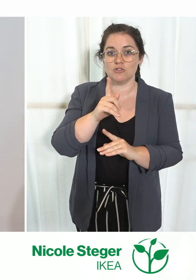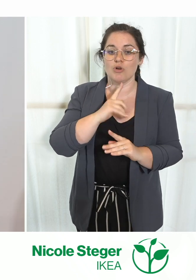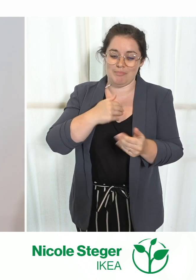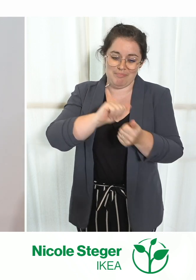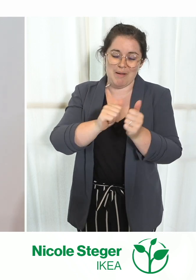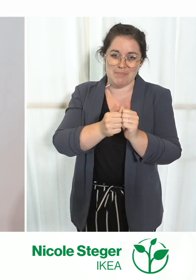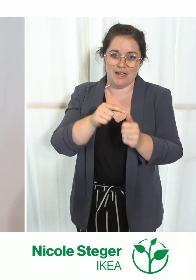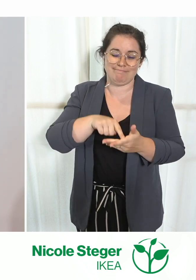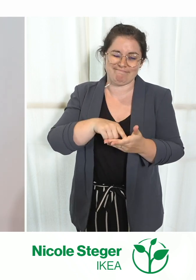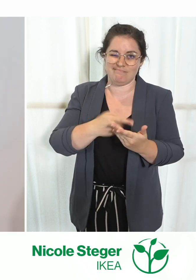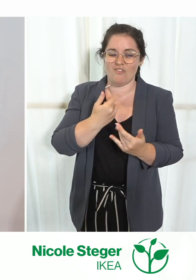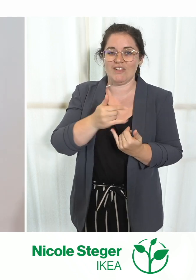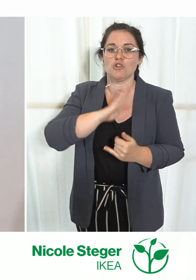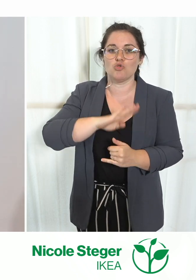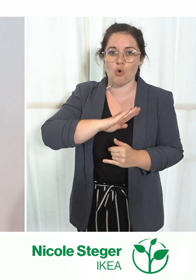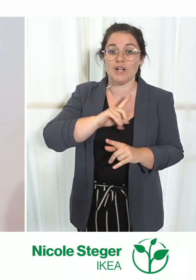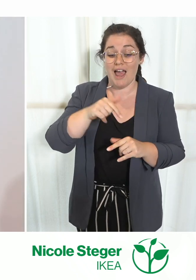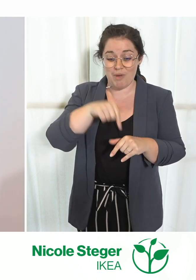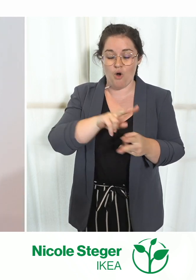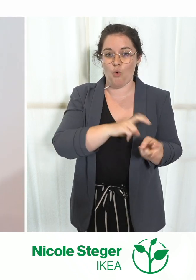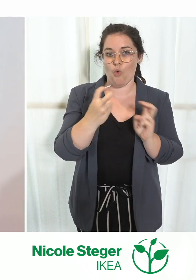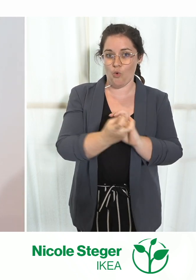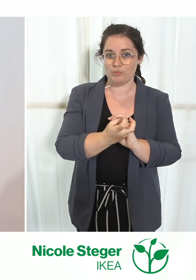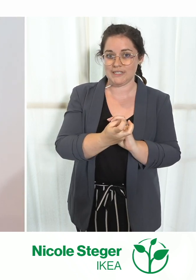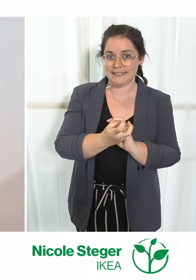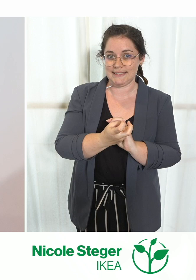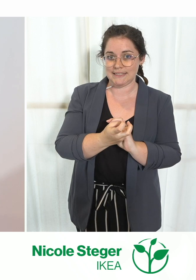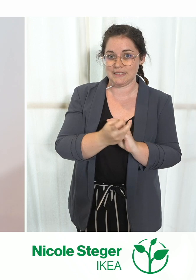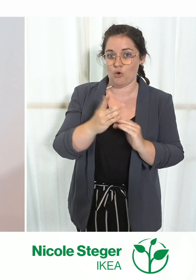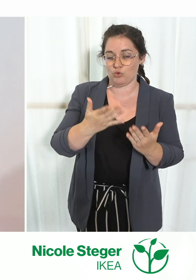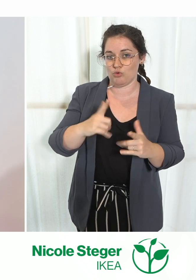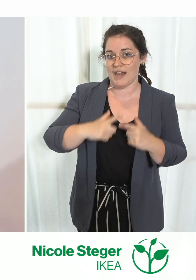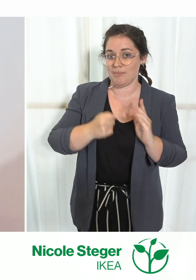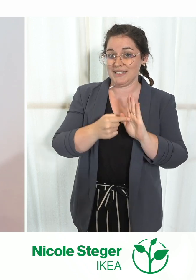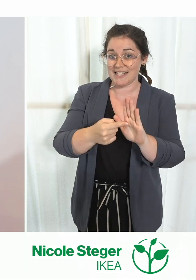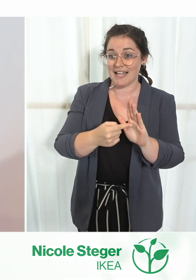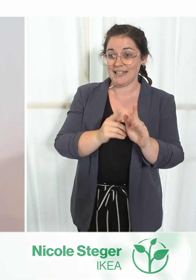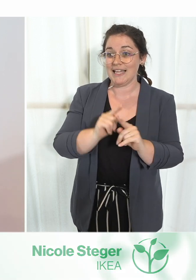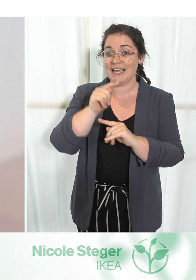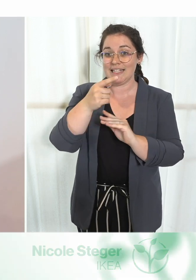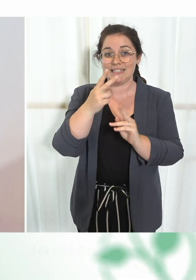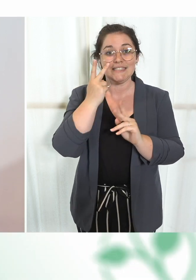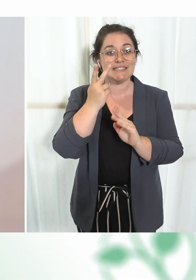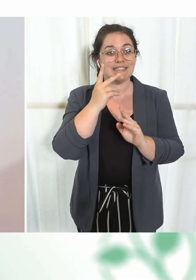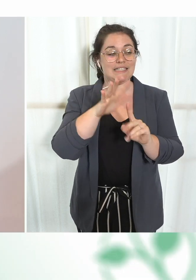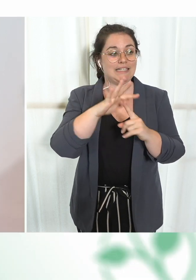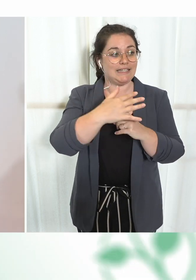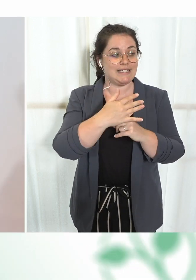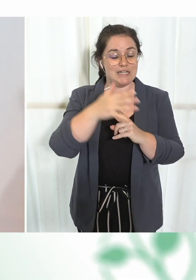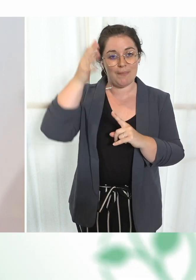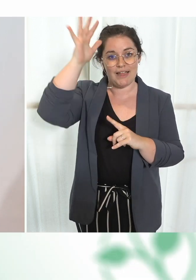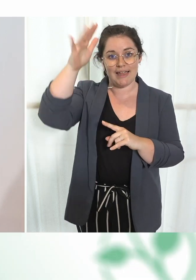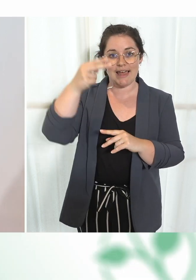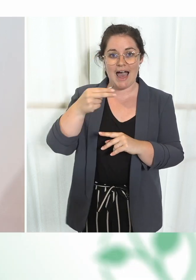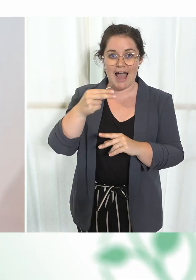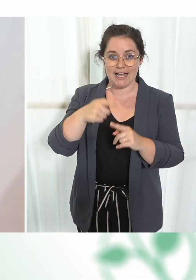ist geduldig. Man muss dann auch leben und in die Tat umsetzen. Und da sieht man hinten das Team von IKEA Heid und IKEA Wels, weil